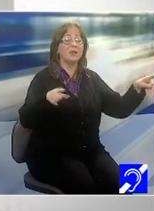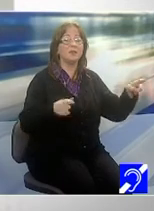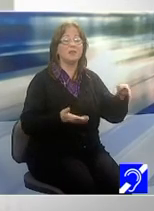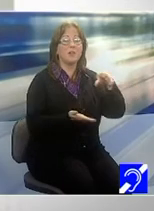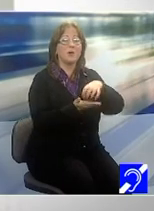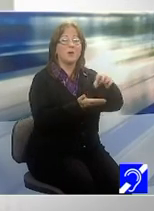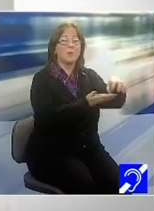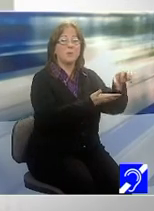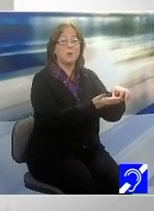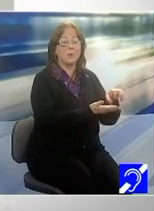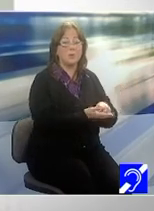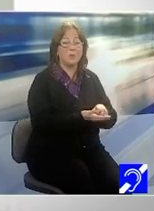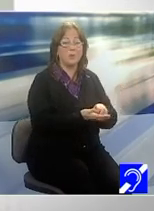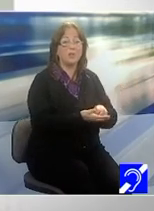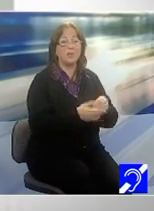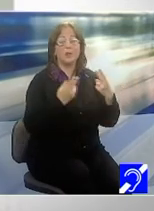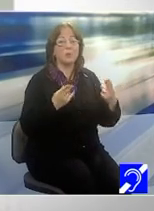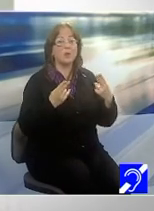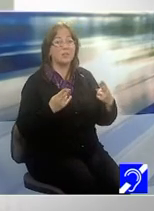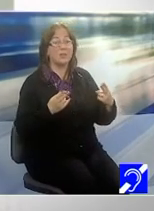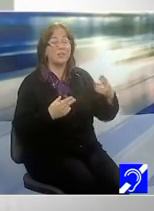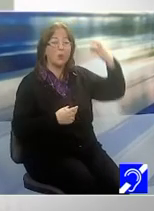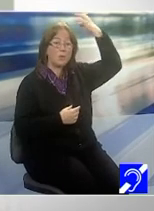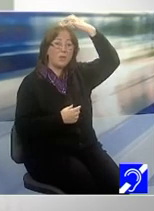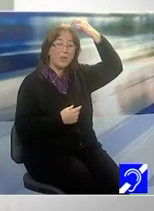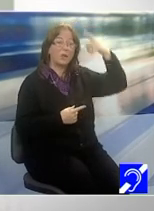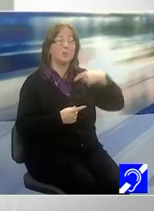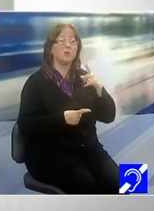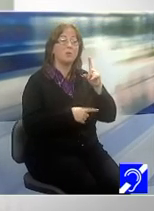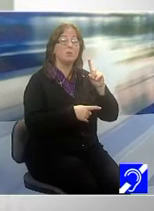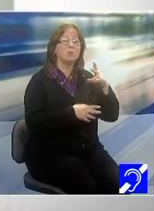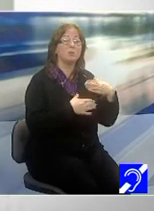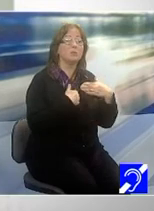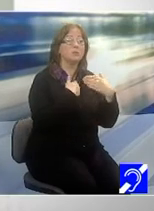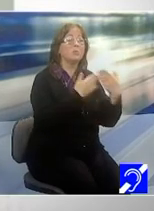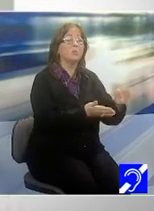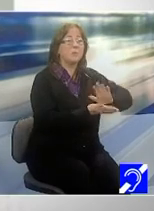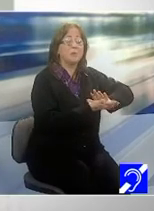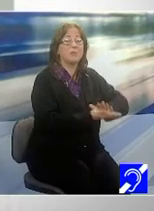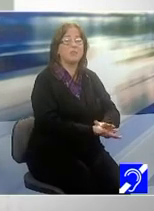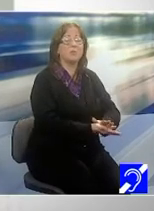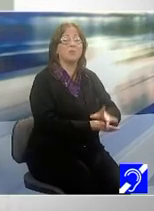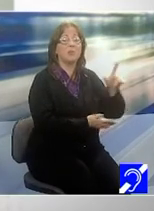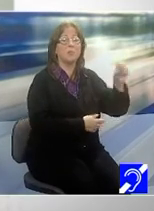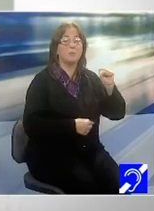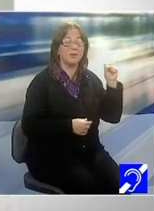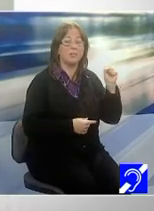și nu invers, partidele să pună presiune, fiindcă eu cred că o să existe și astfel de presiuni, cu siguranță. Probabil. Deci acești oameni vin din